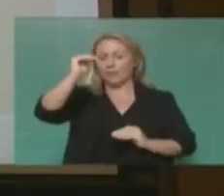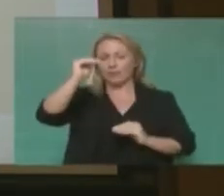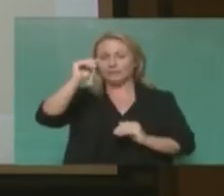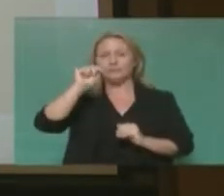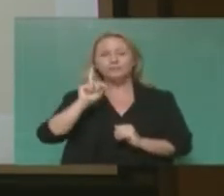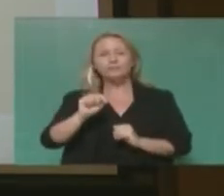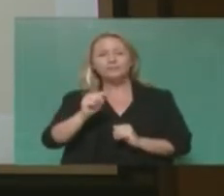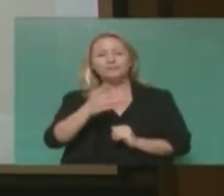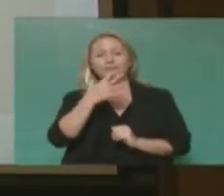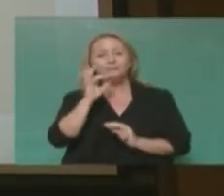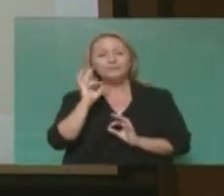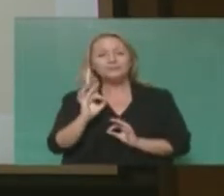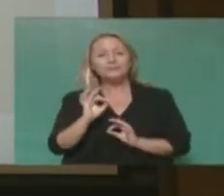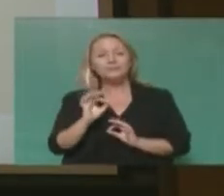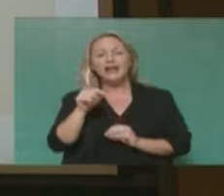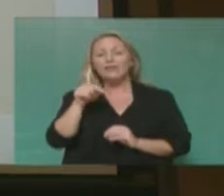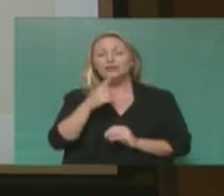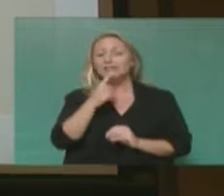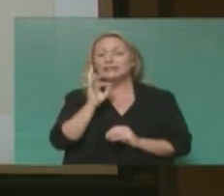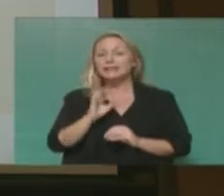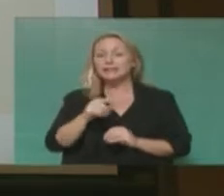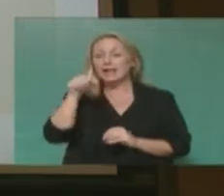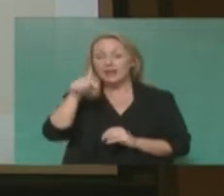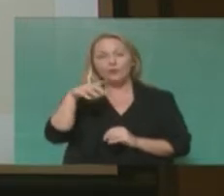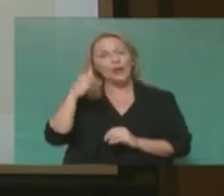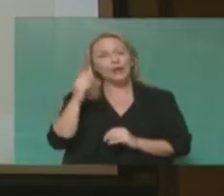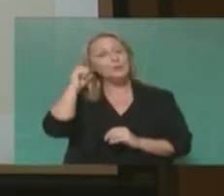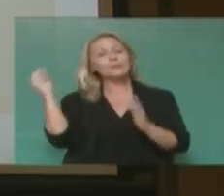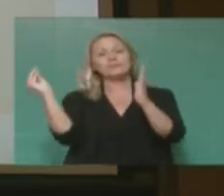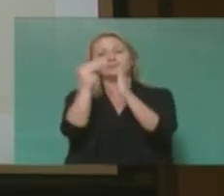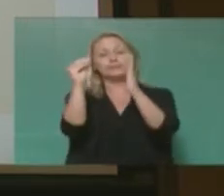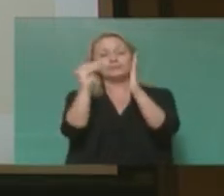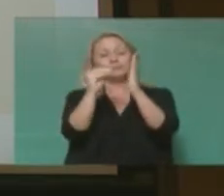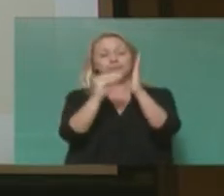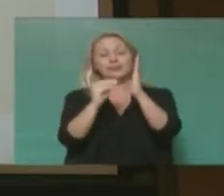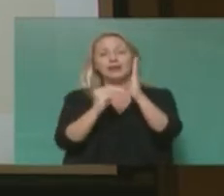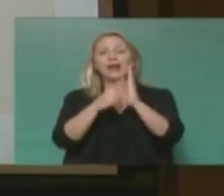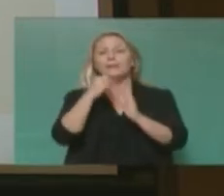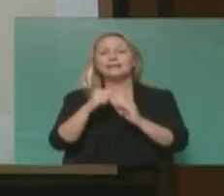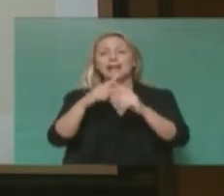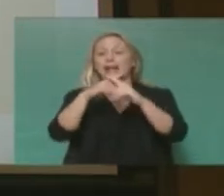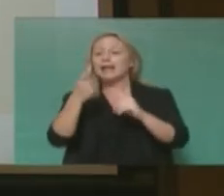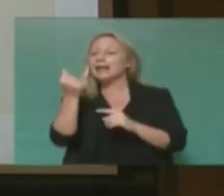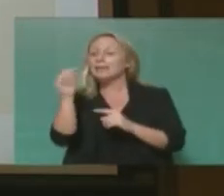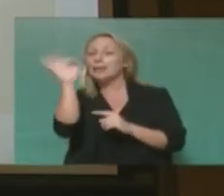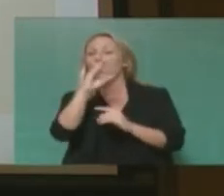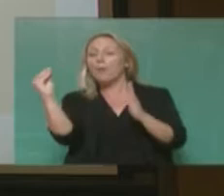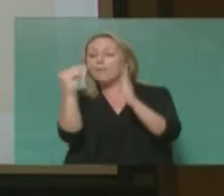ουσιαστικά πόροι που έχουν ονοματεπώνυμο. Είναι πόροι συγκεκριμένοι,